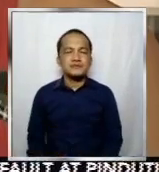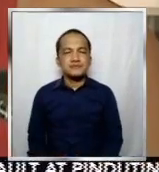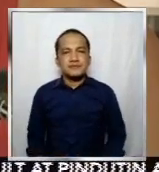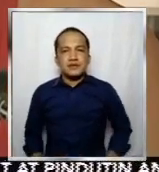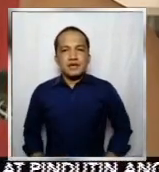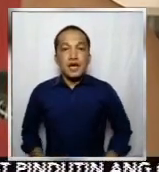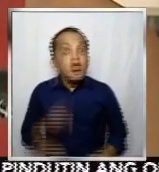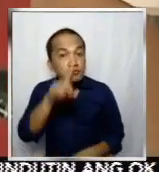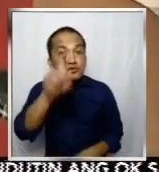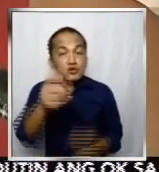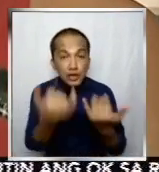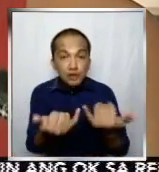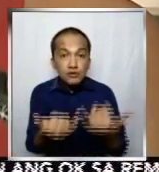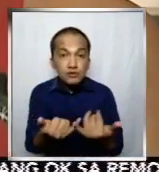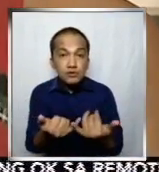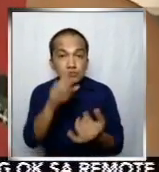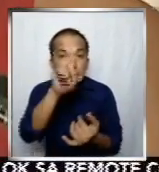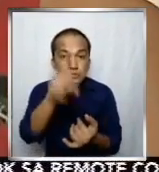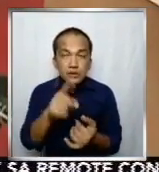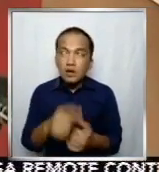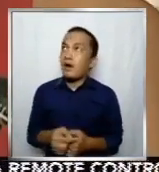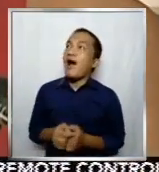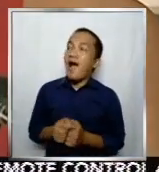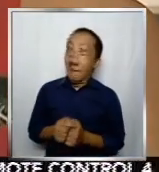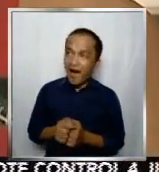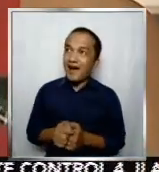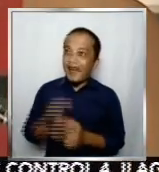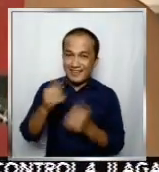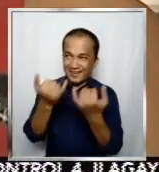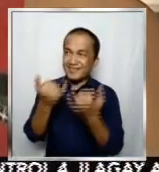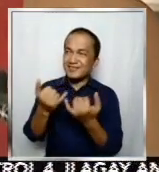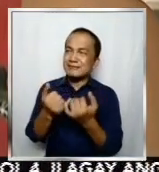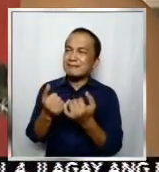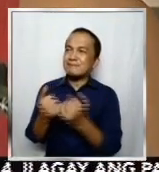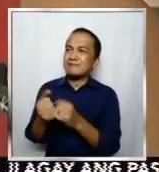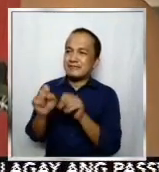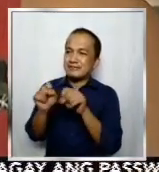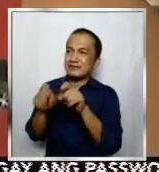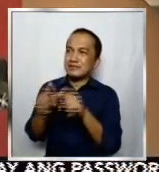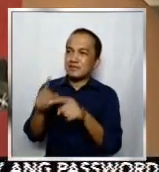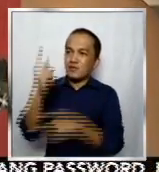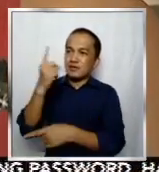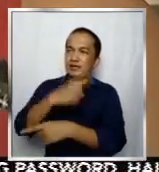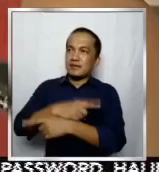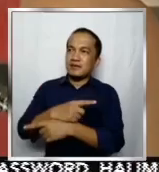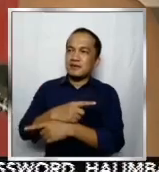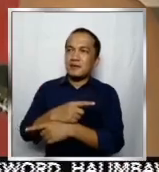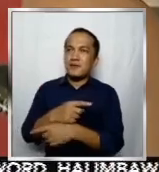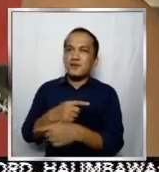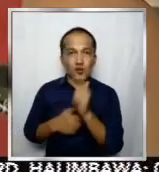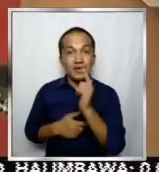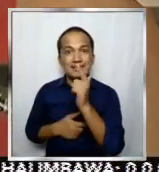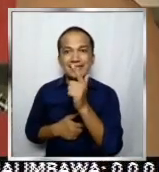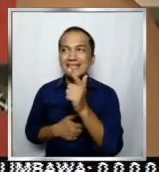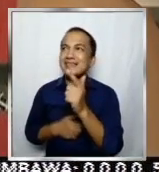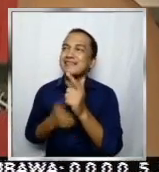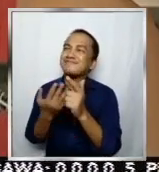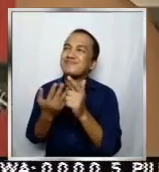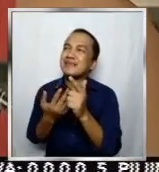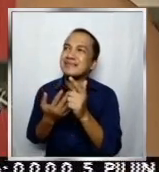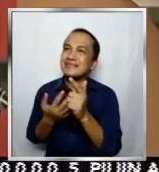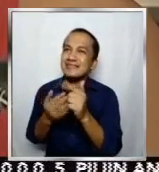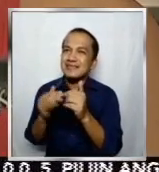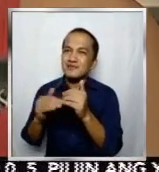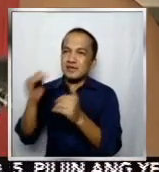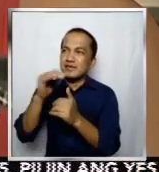Ngayon po? Ngayon po, nakabinta po kami na sa isang araw na mayroon 20, mayigit sa 20, ganyan.